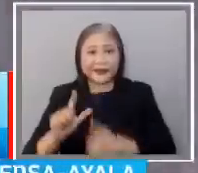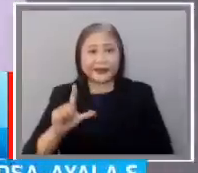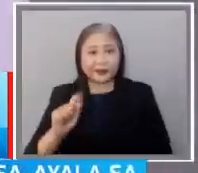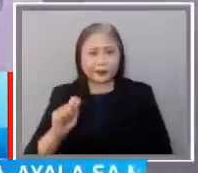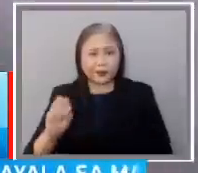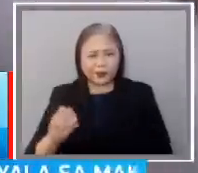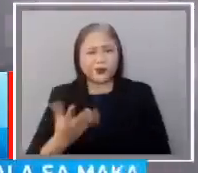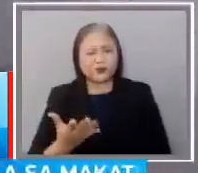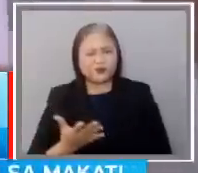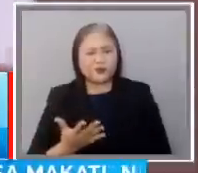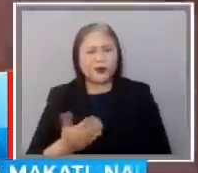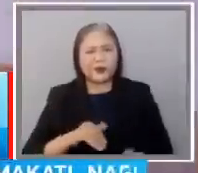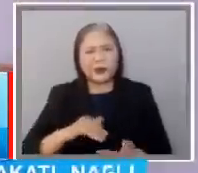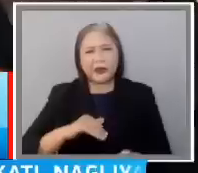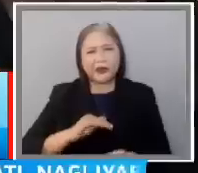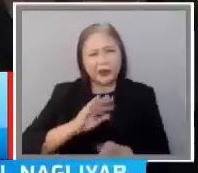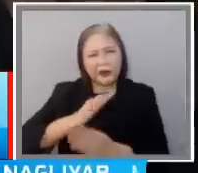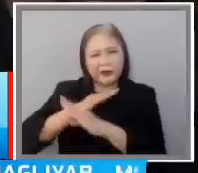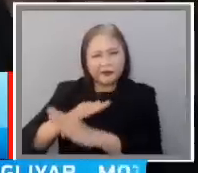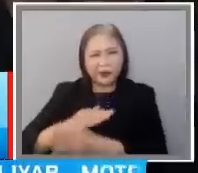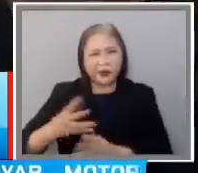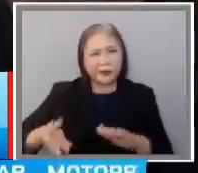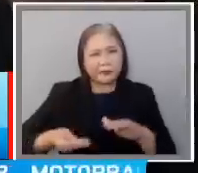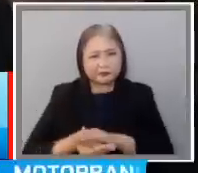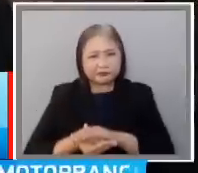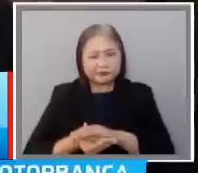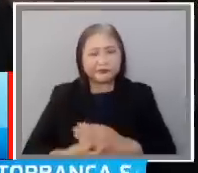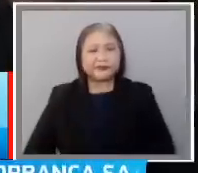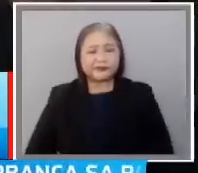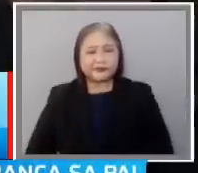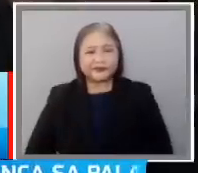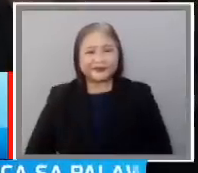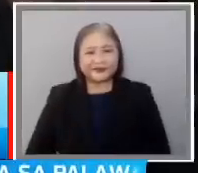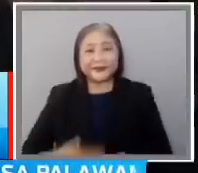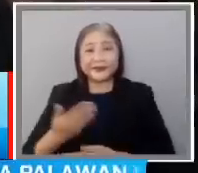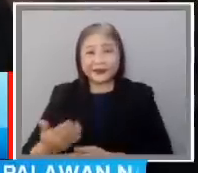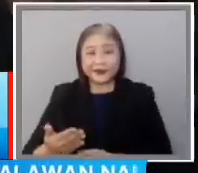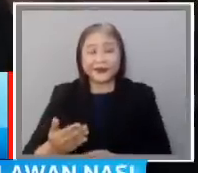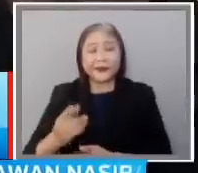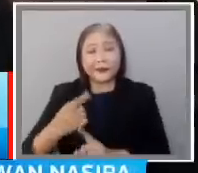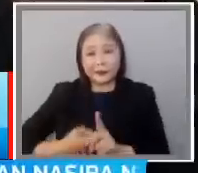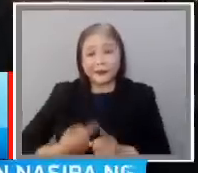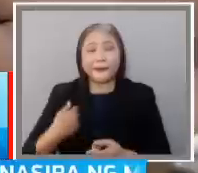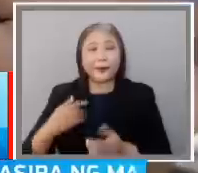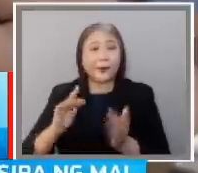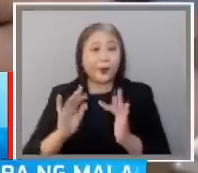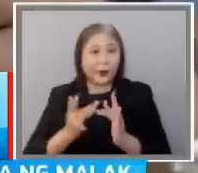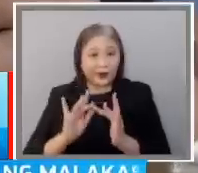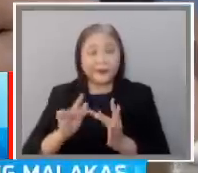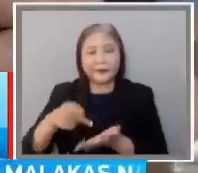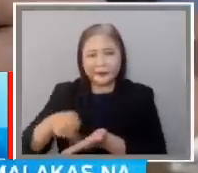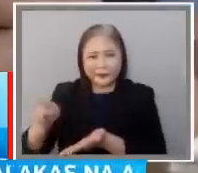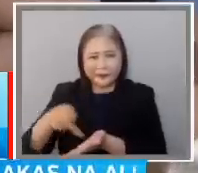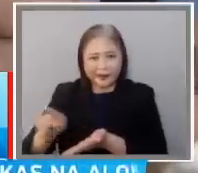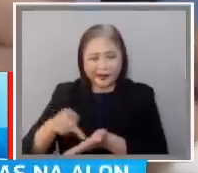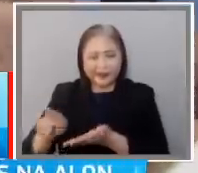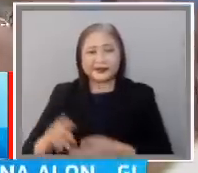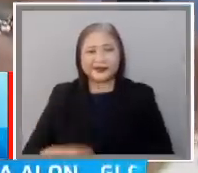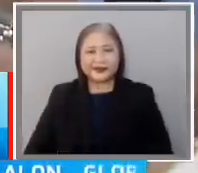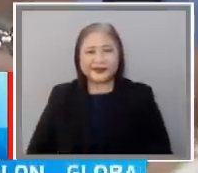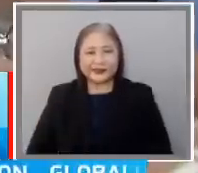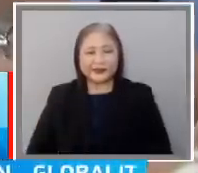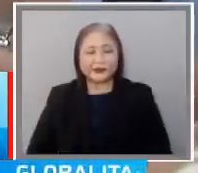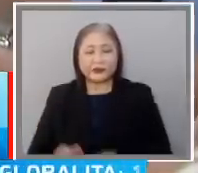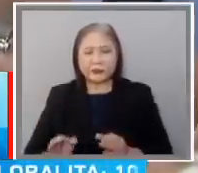ito at sa mga susunod na buwan daw, pwede nang mag-online na bayad ang inyong gagawin sa halip na pumunta pa kayo